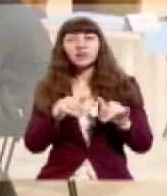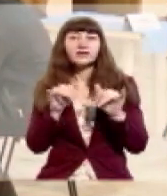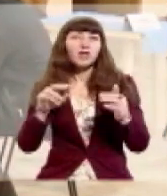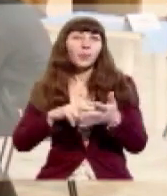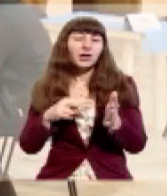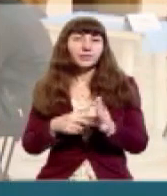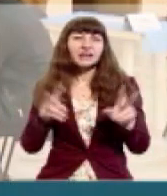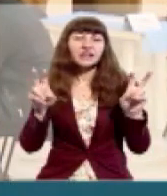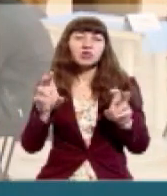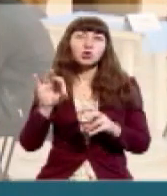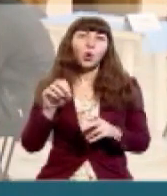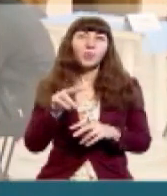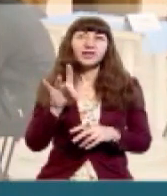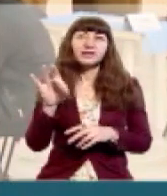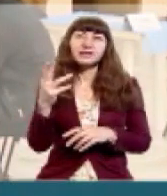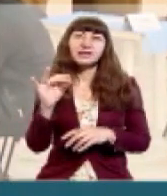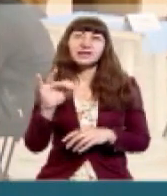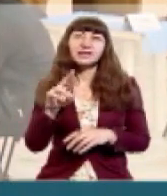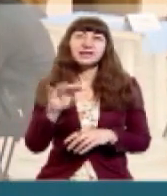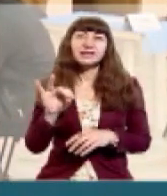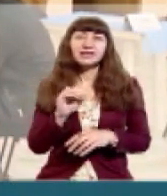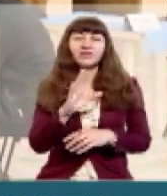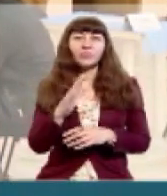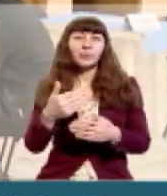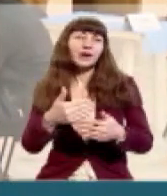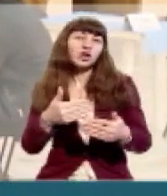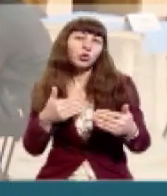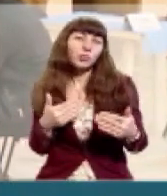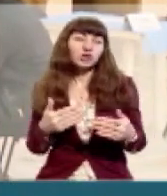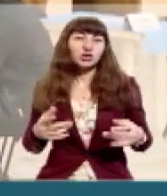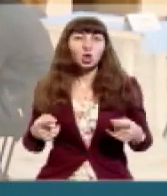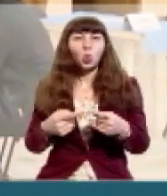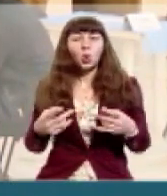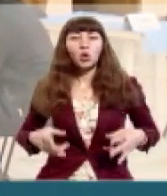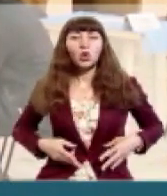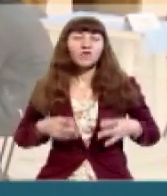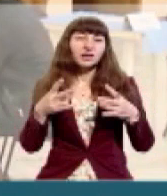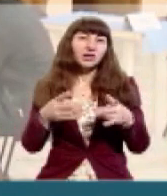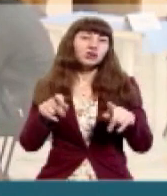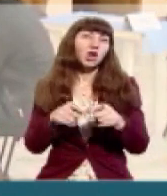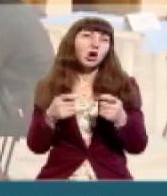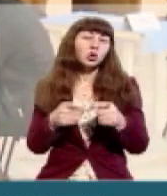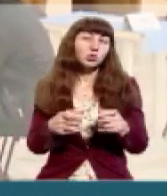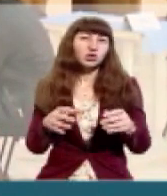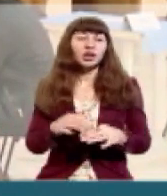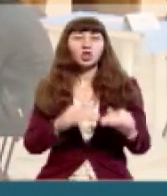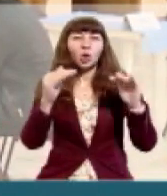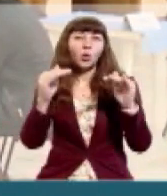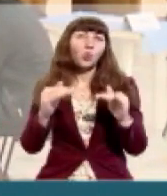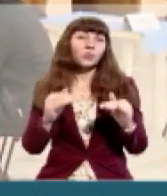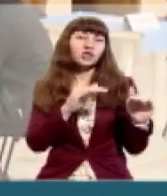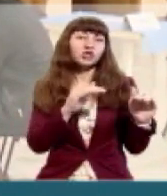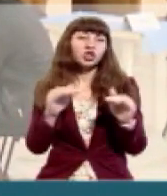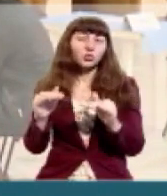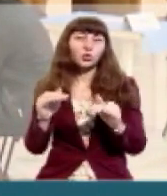рецидив» ведомства аралық жоба әзірленді. Бұл жобаның мақсаты – қылмыстық құқық бұзушылықтардың алдын алу, және қылмыс деңгейін төмендету.